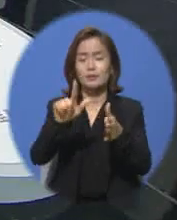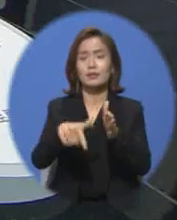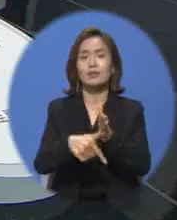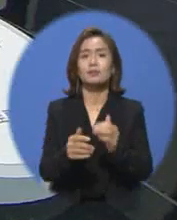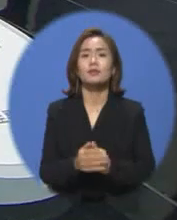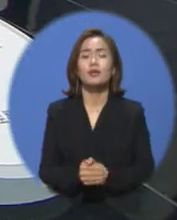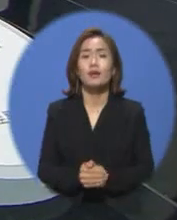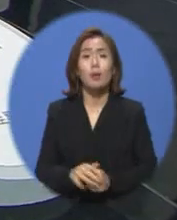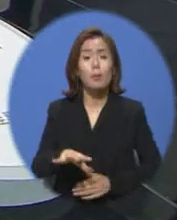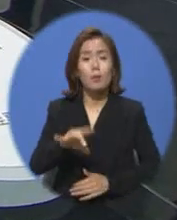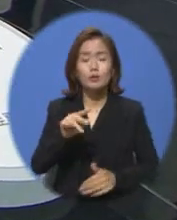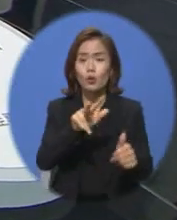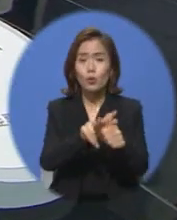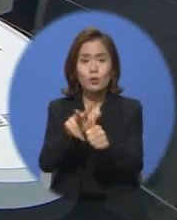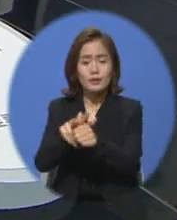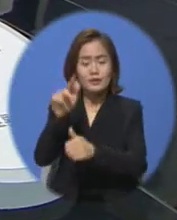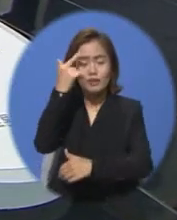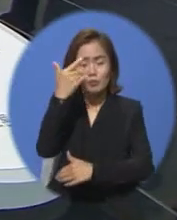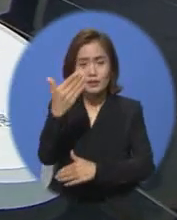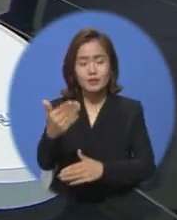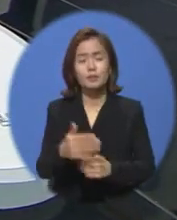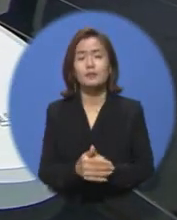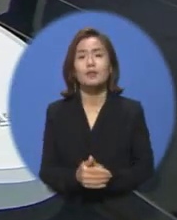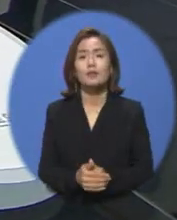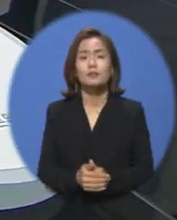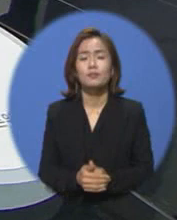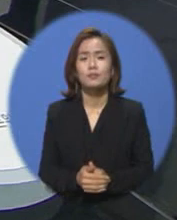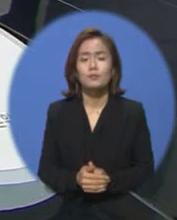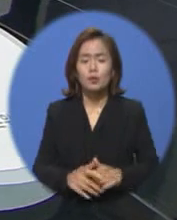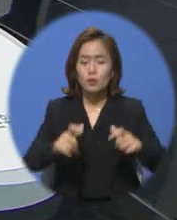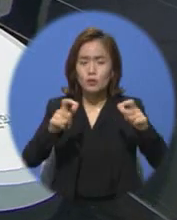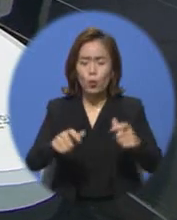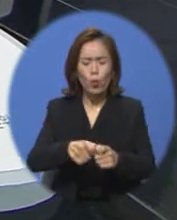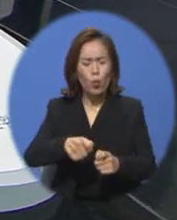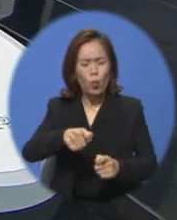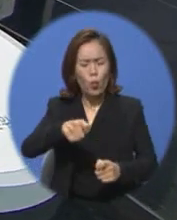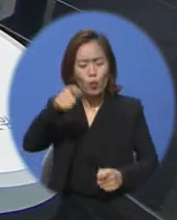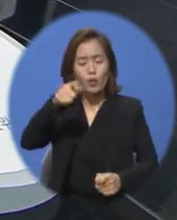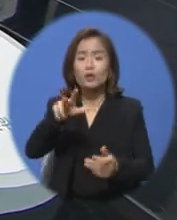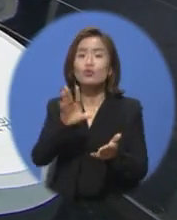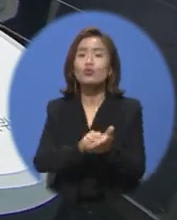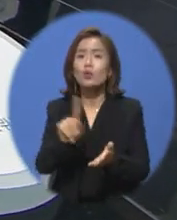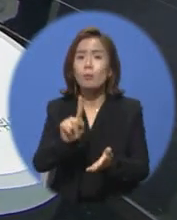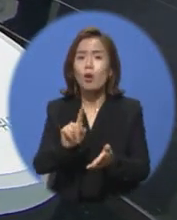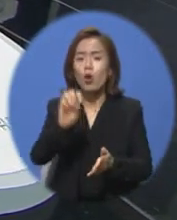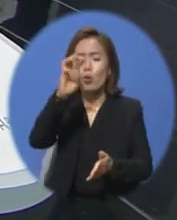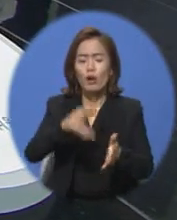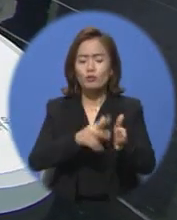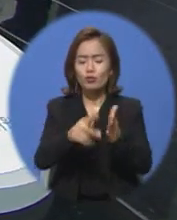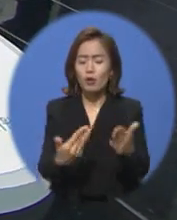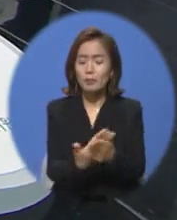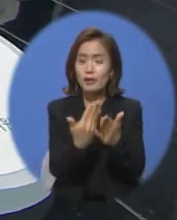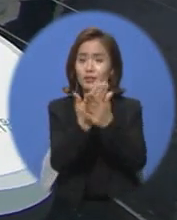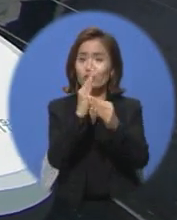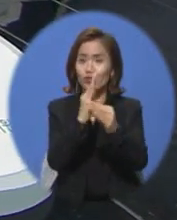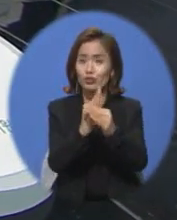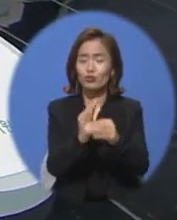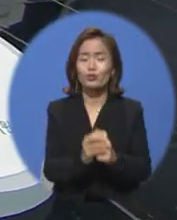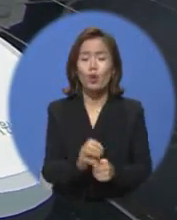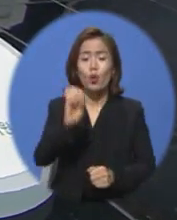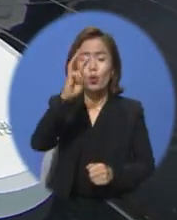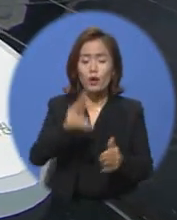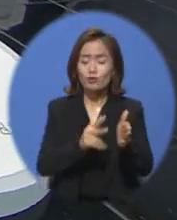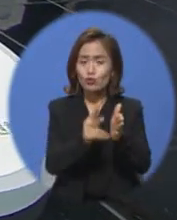후보자간질의응답시간이이어집니다.먼저, 후보자들에게질문하나드리겠습니다. 오랜기간 지역차원에서추진되어온광주역개발사업이현재진행중이다